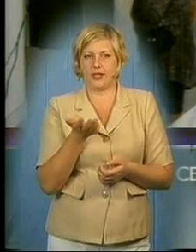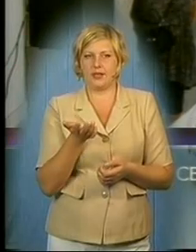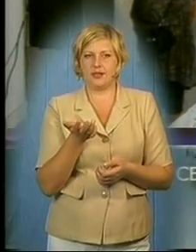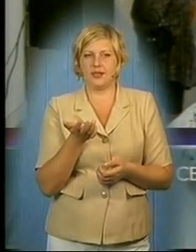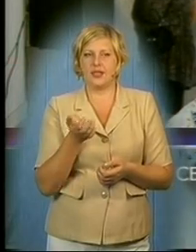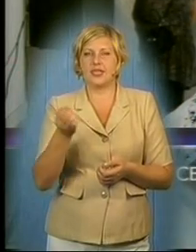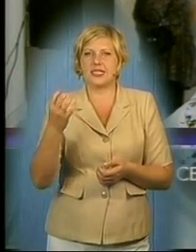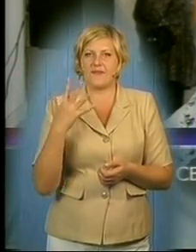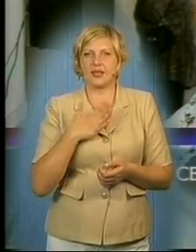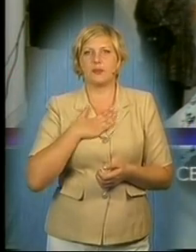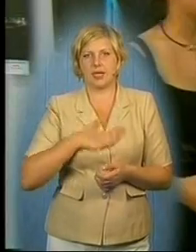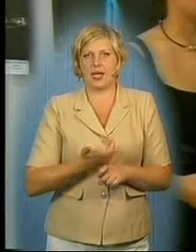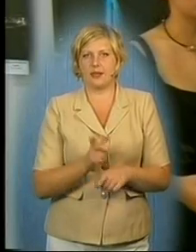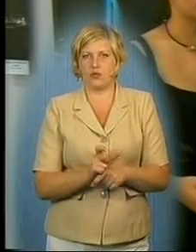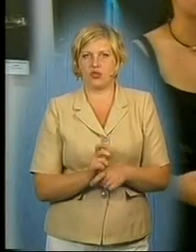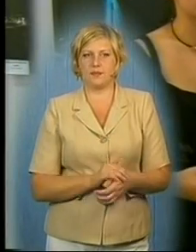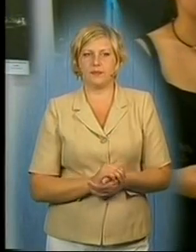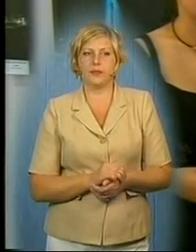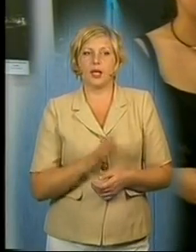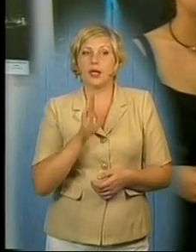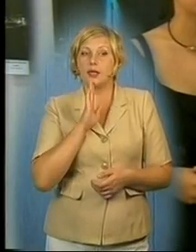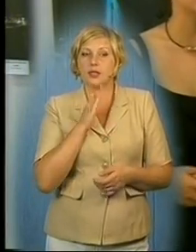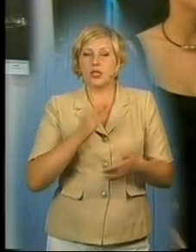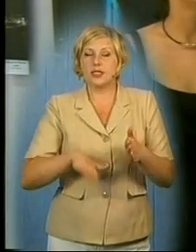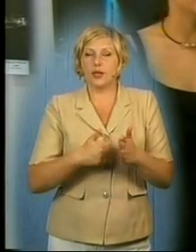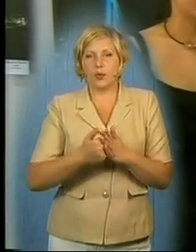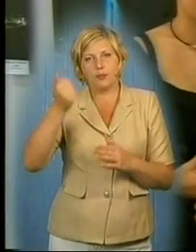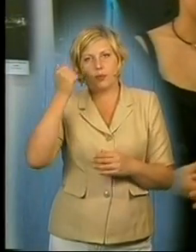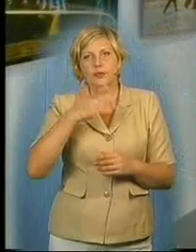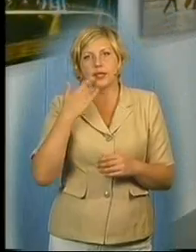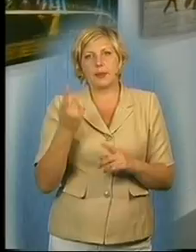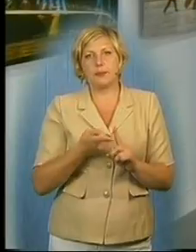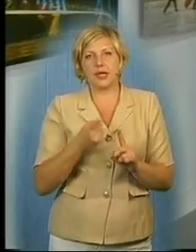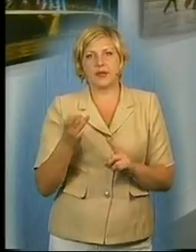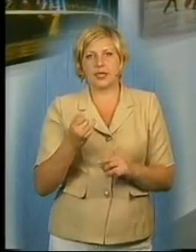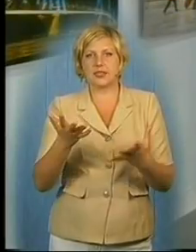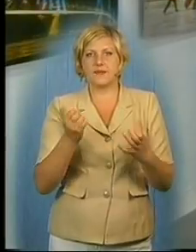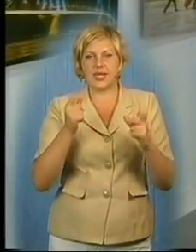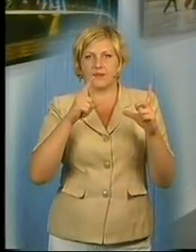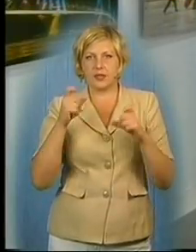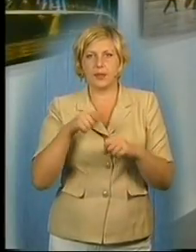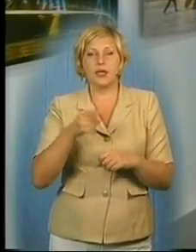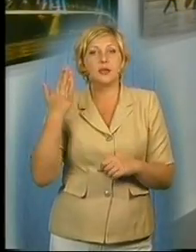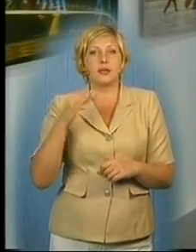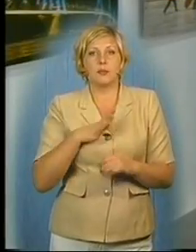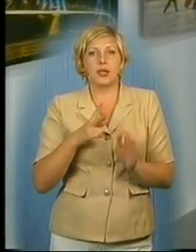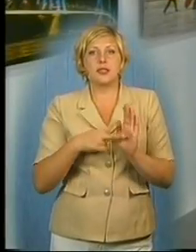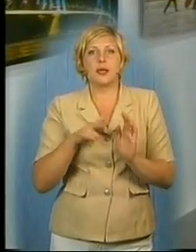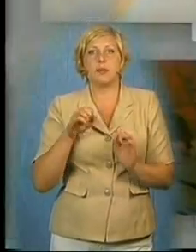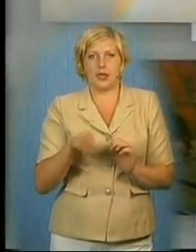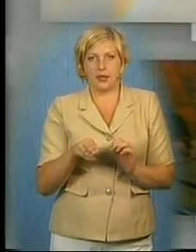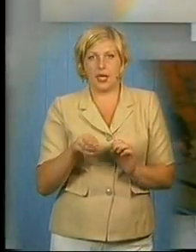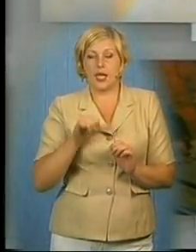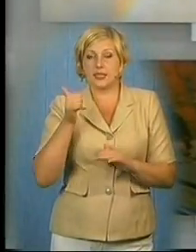вот свет приятный очень. Виктория до сих пор помнит, когда первый раз взяла в руки фотоаппарат. Тогда ей было всего 7 лет.